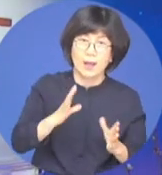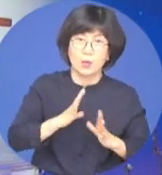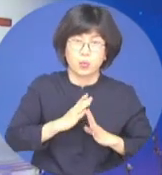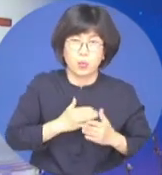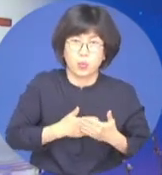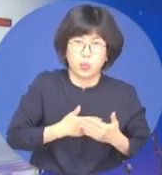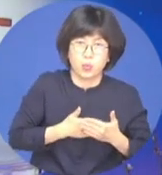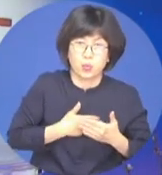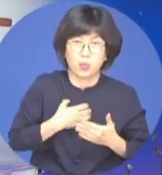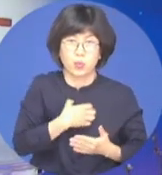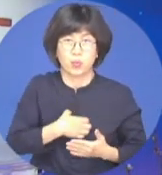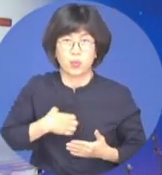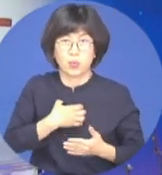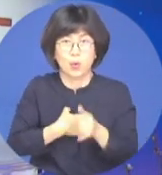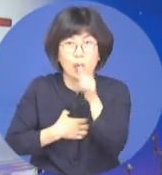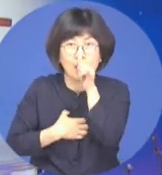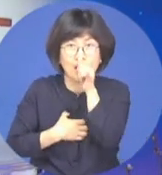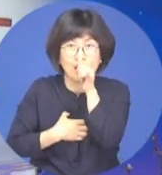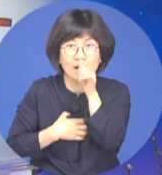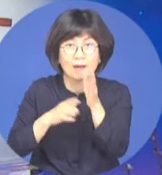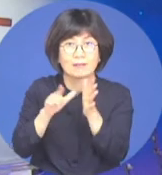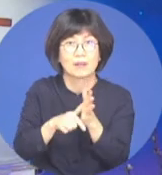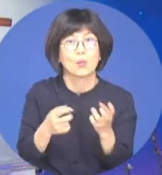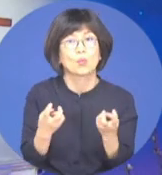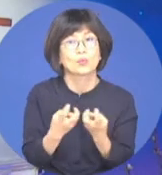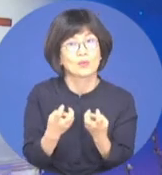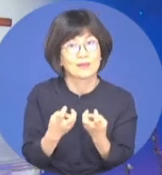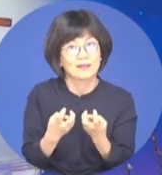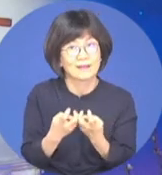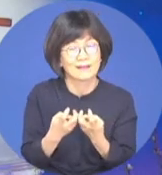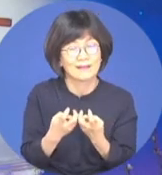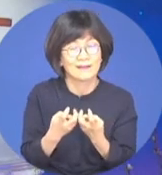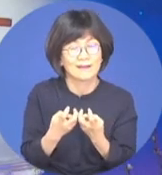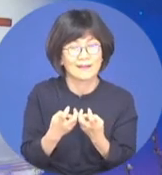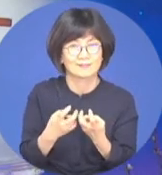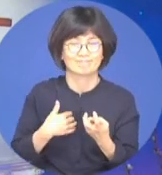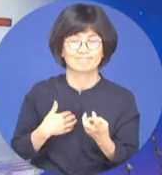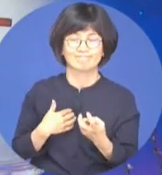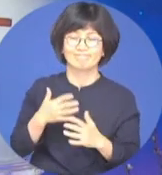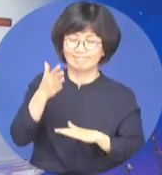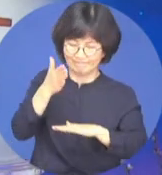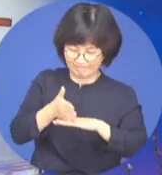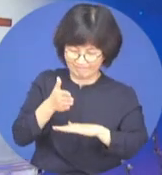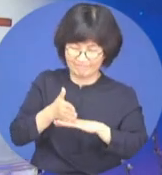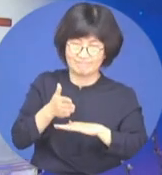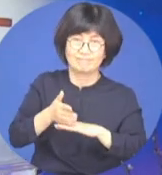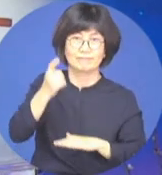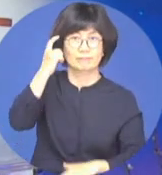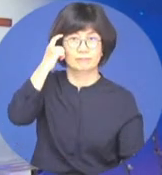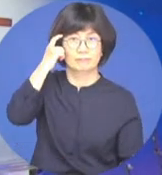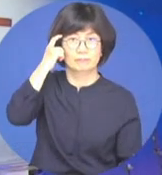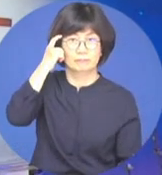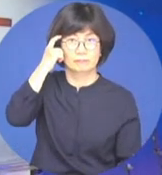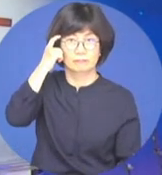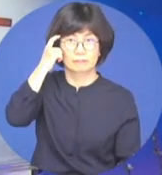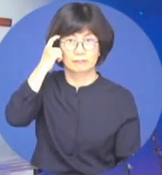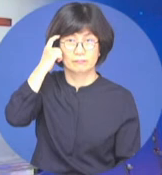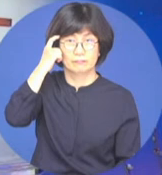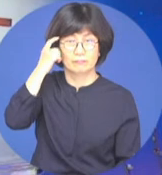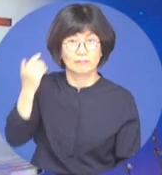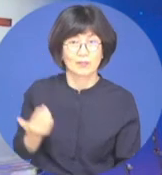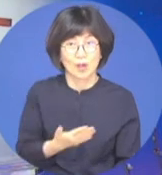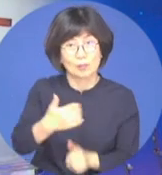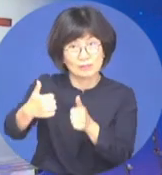돼요. 그럼에도 뭐합니까? 이 사실 앞에서 그는 감사했다 그랬습니다. 기뻐했다. 여러분 따라하세요.